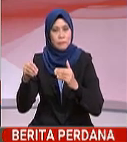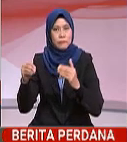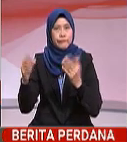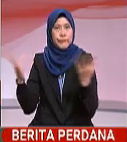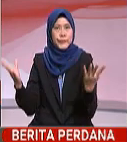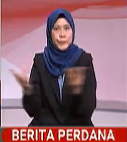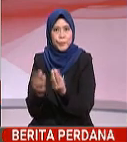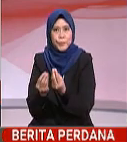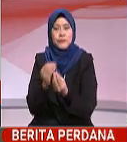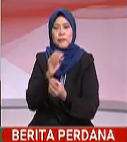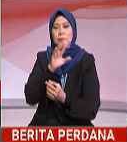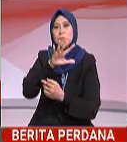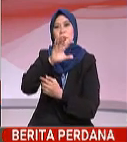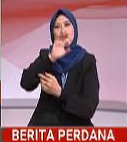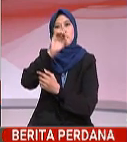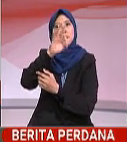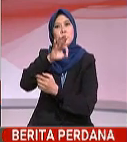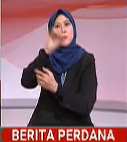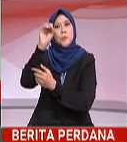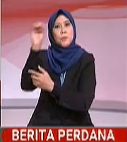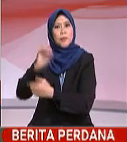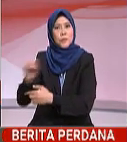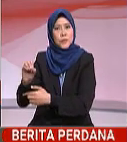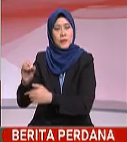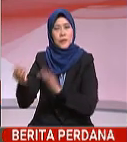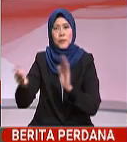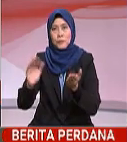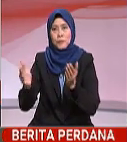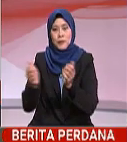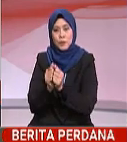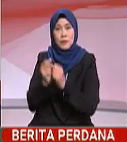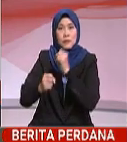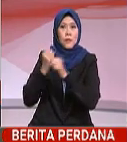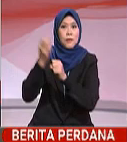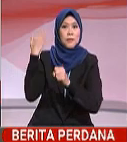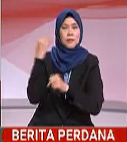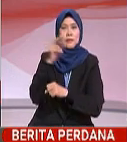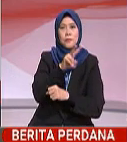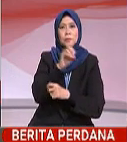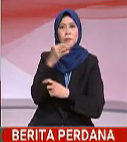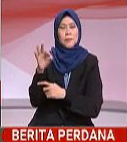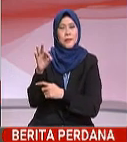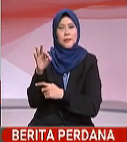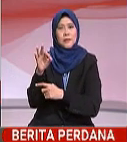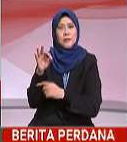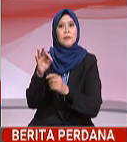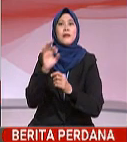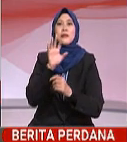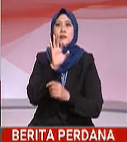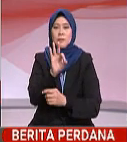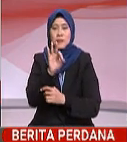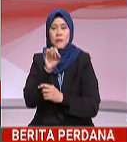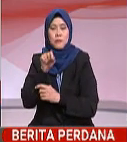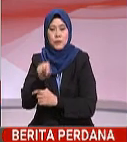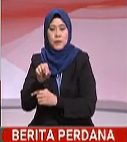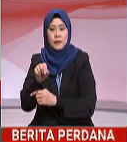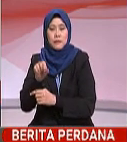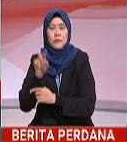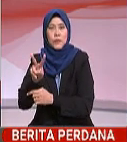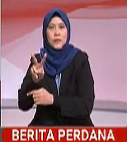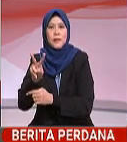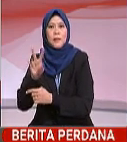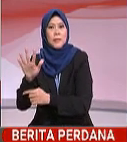berkurangan sehingga 90% berbanding 2019 yang menyumbang kepada